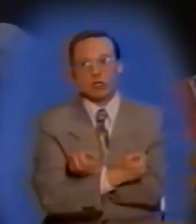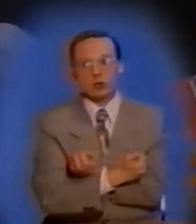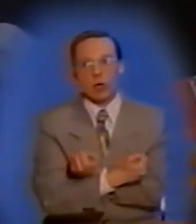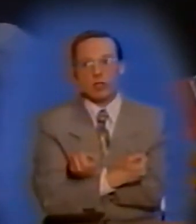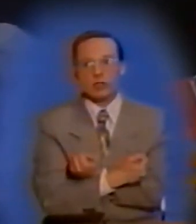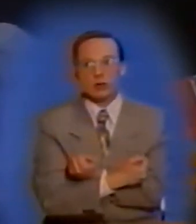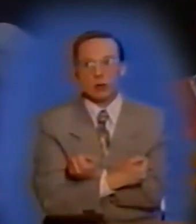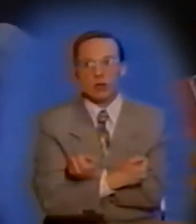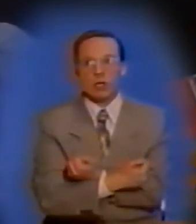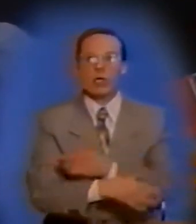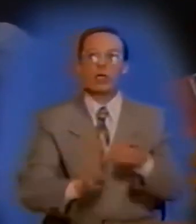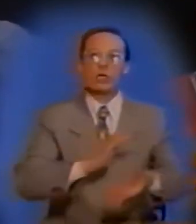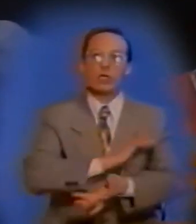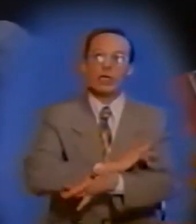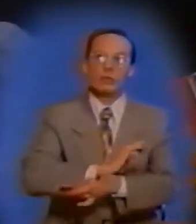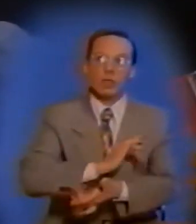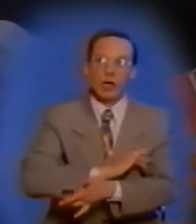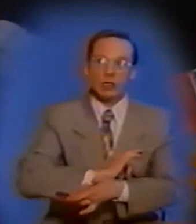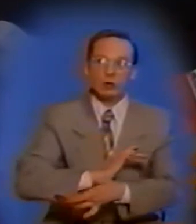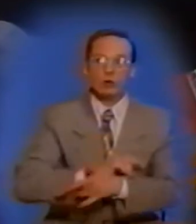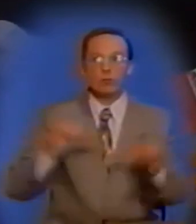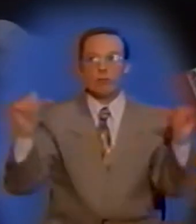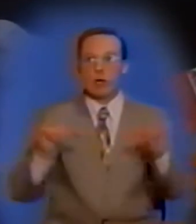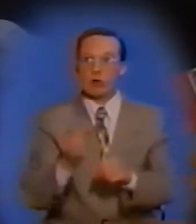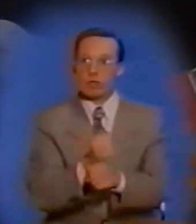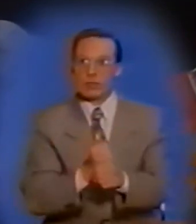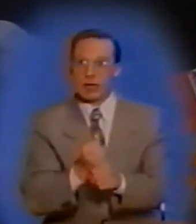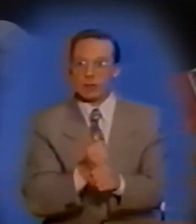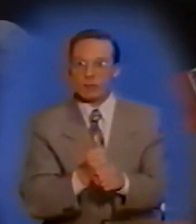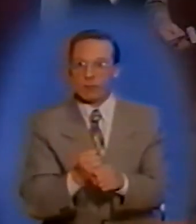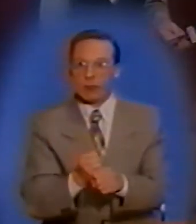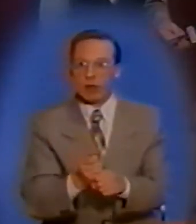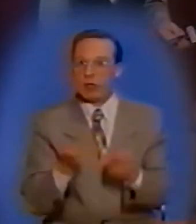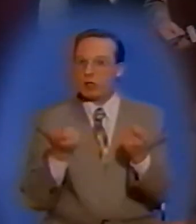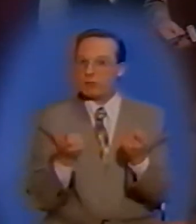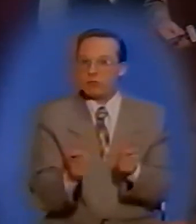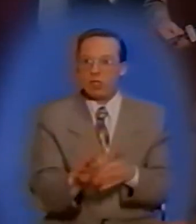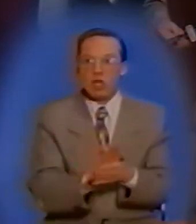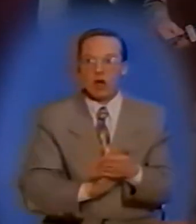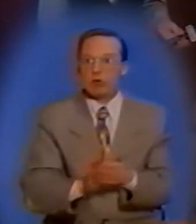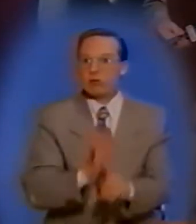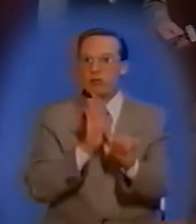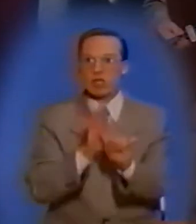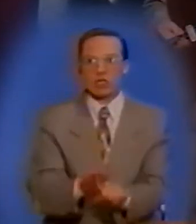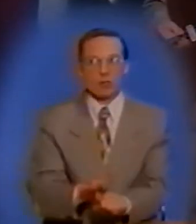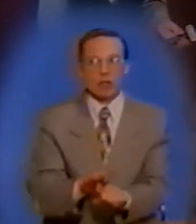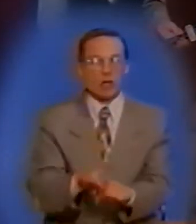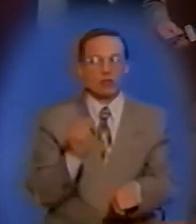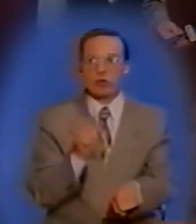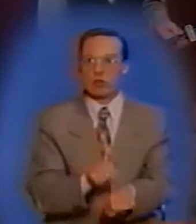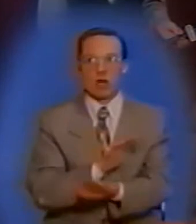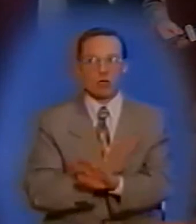homoseksualistų ir lesbiečių baruose, niekur diskriminacijos